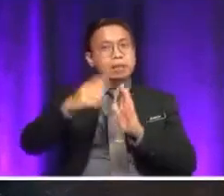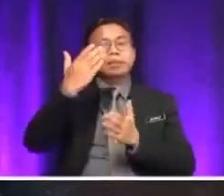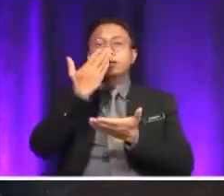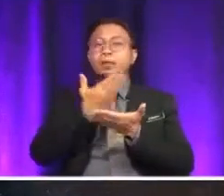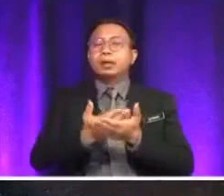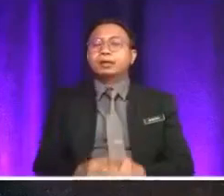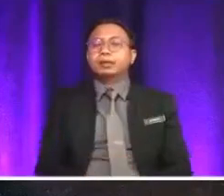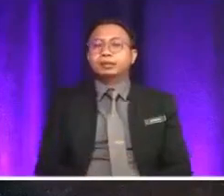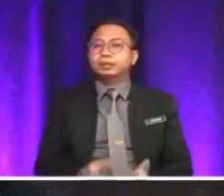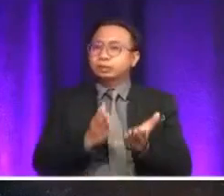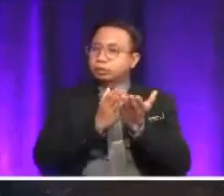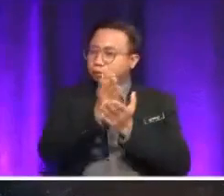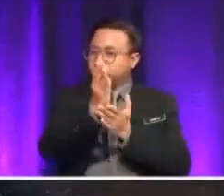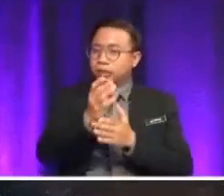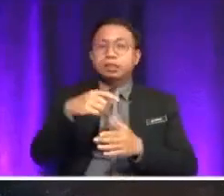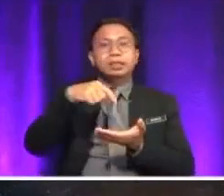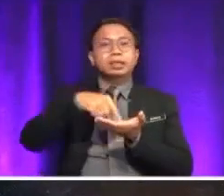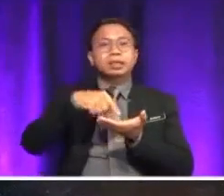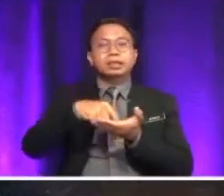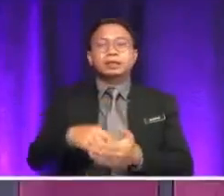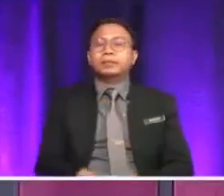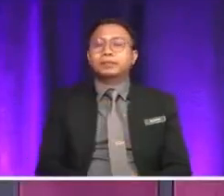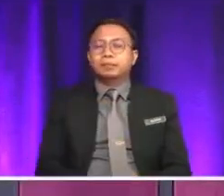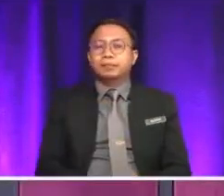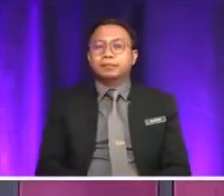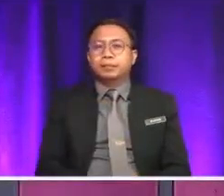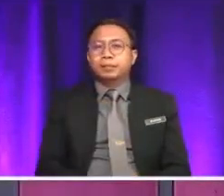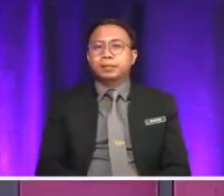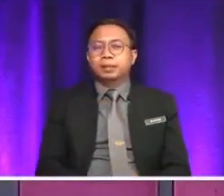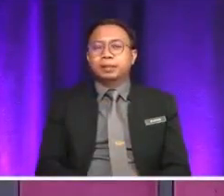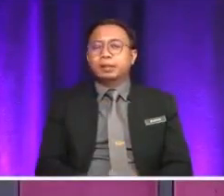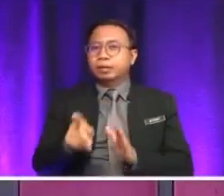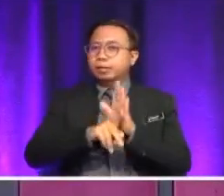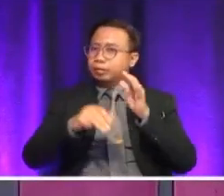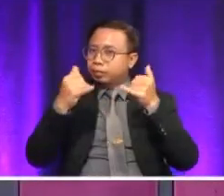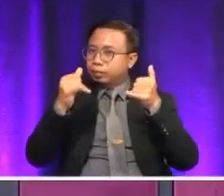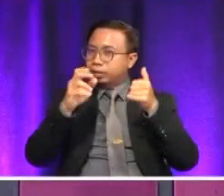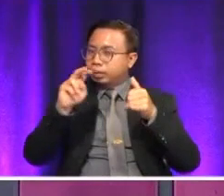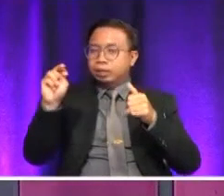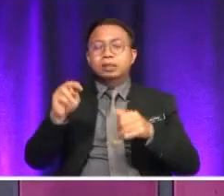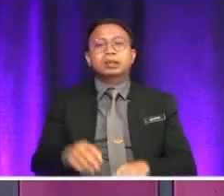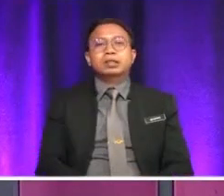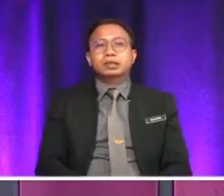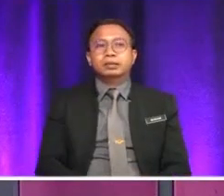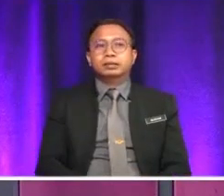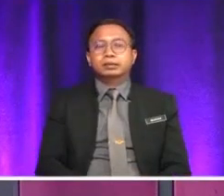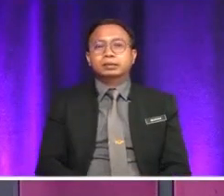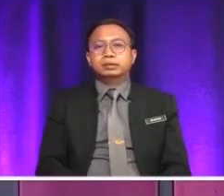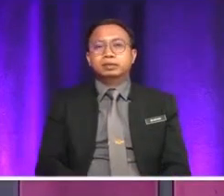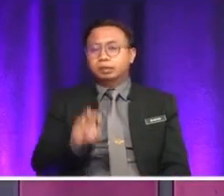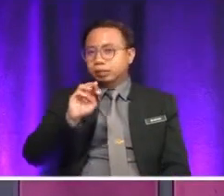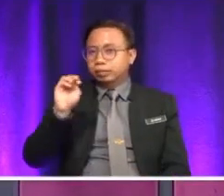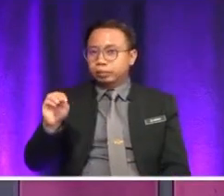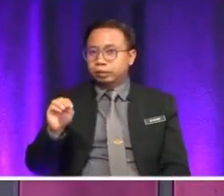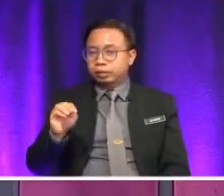Okey, baik. Seterusnya cikgu, ini dia kan? Ini tadi yang kemahiran kecakapan psikososial daripada apa yang murid Jana